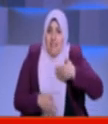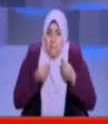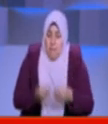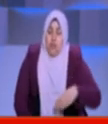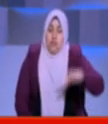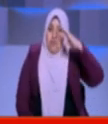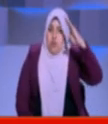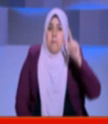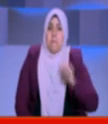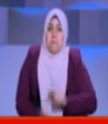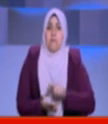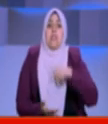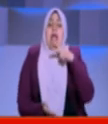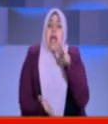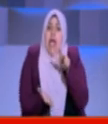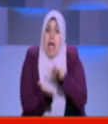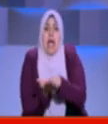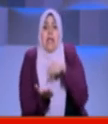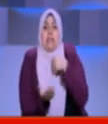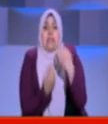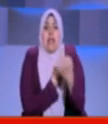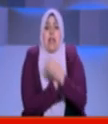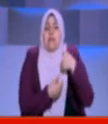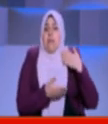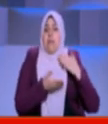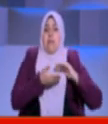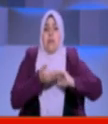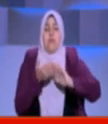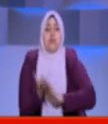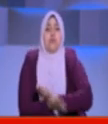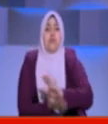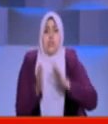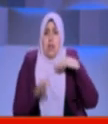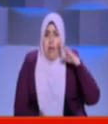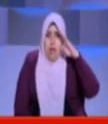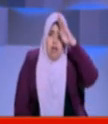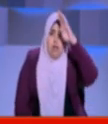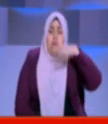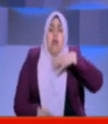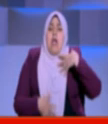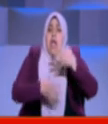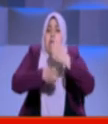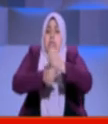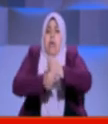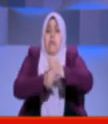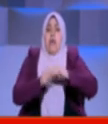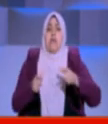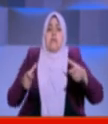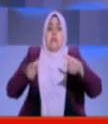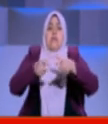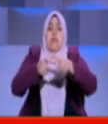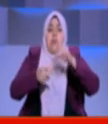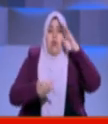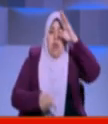أيضا، أكد لي دعمه لمسار العملية وما يؤمن وحدة الصف العراقي،